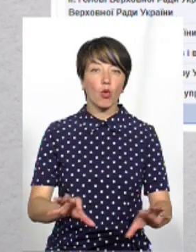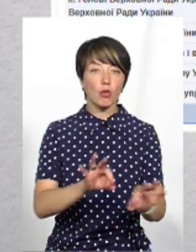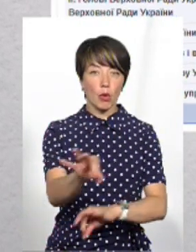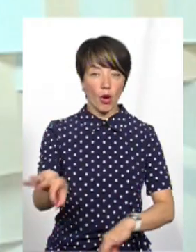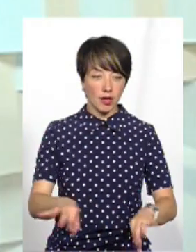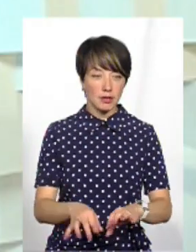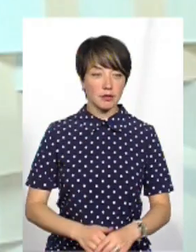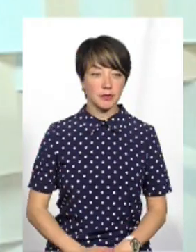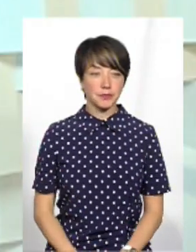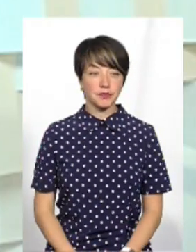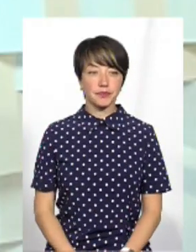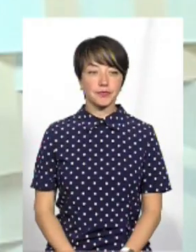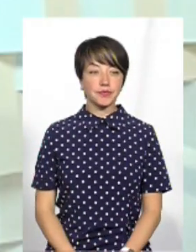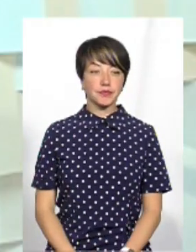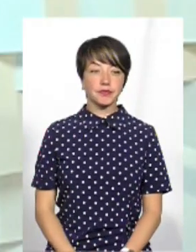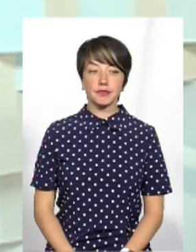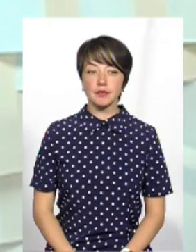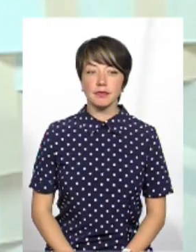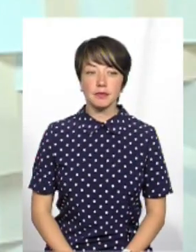законопроєктів.